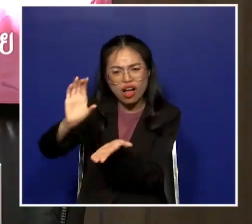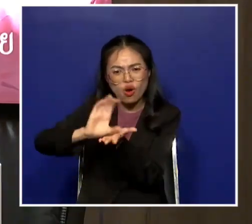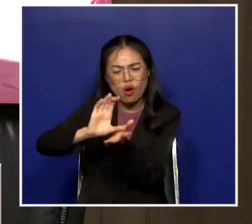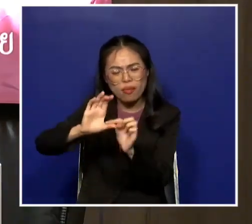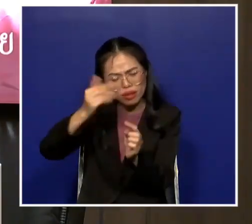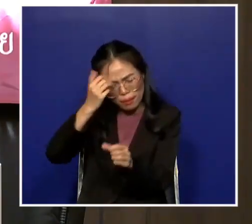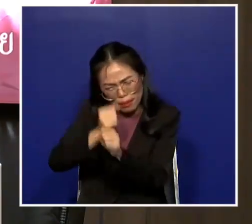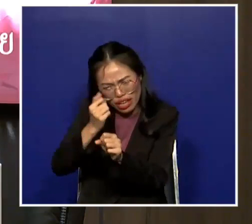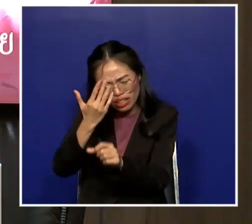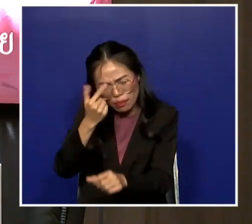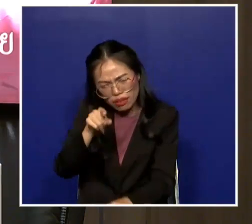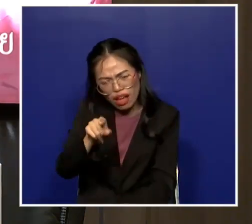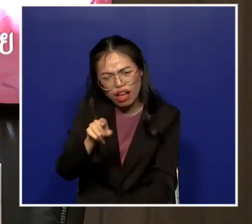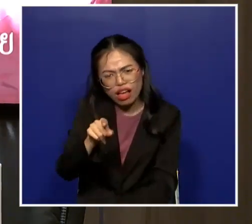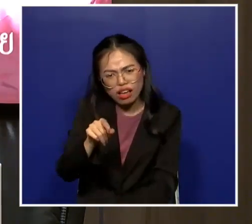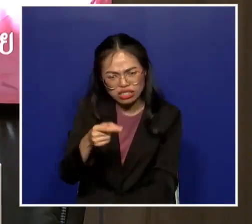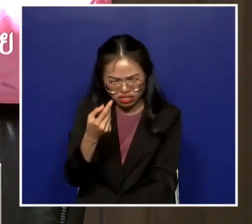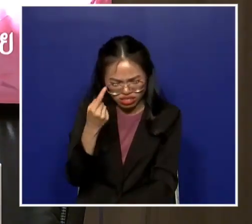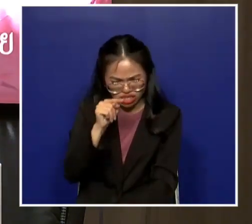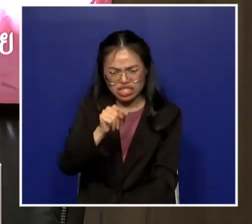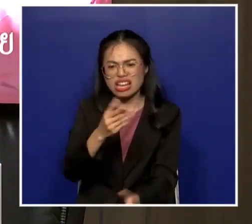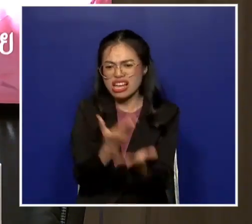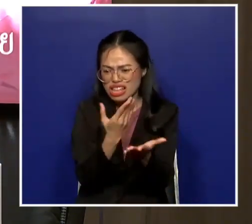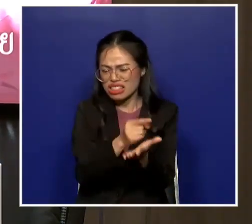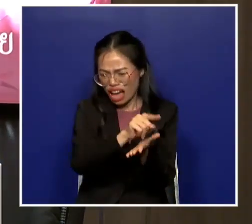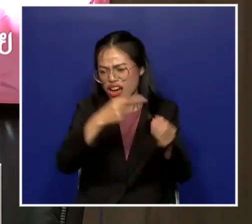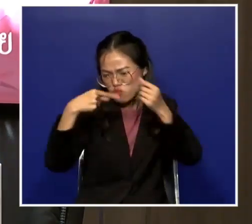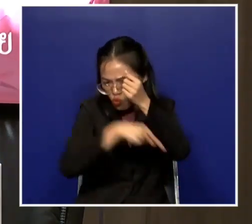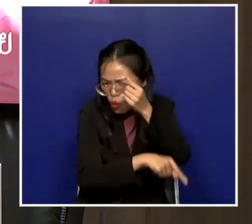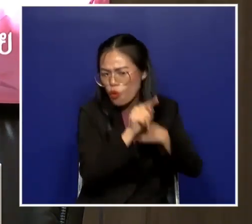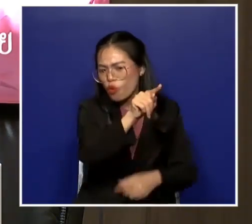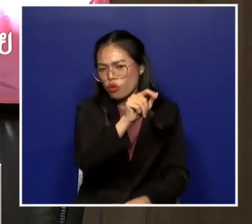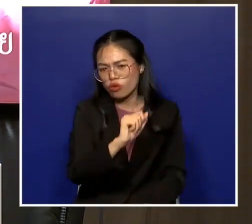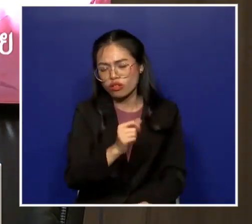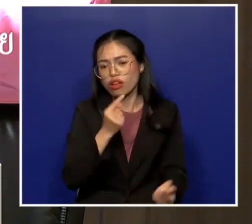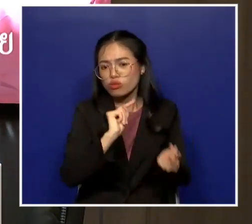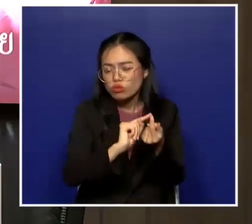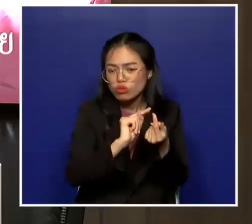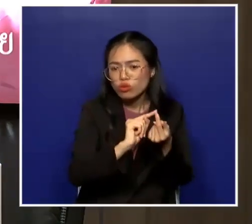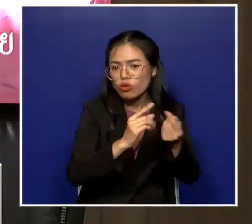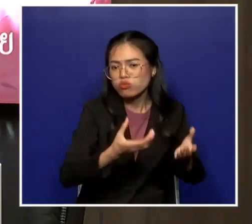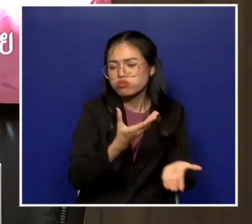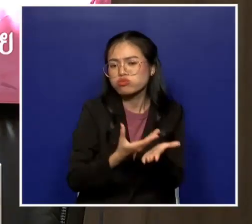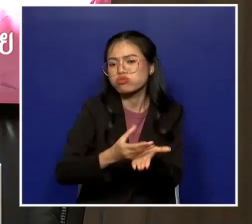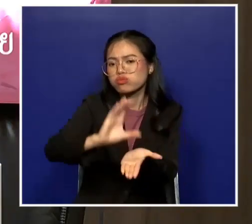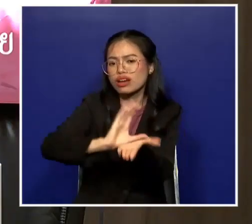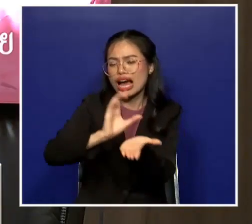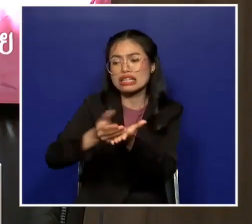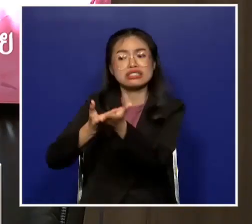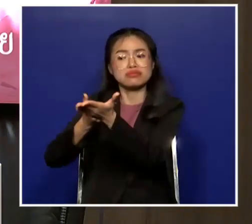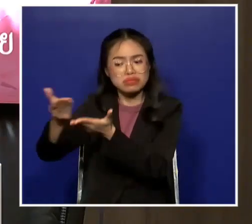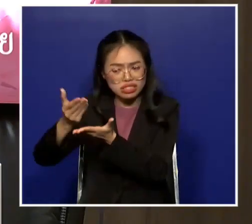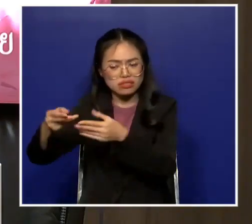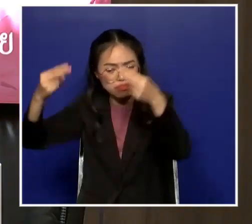ขนาดนั้นนะท่านไม่รู้เรื่องเลยนี่แหละคือเงินคนชั่วแล้วครับนี่แหละนะแล้วเรื่องงบกลางก็เหมือนกันนะท่านไปซื้ออาวุธท่านไปใช้อะไร